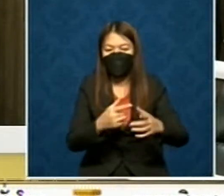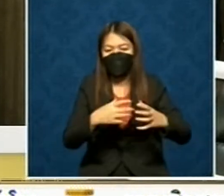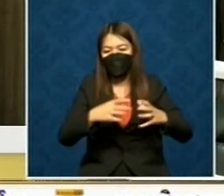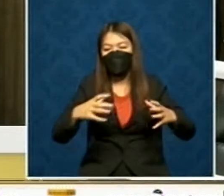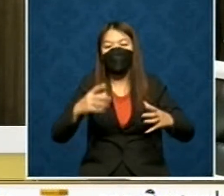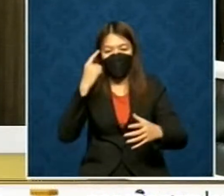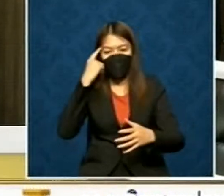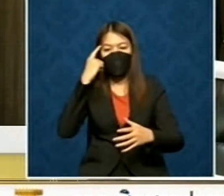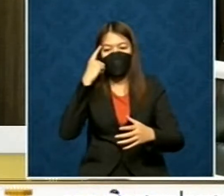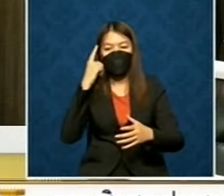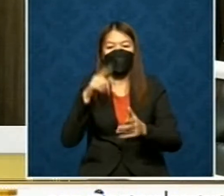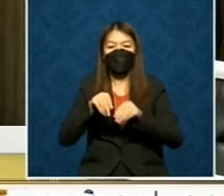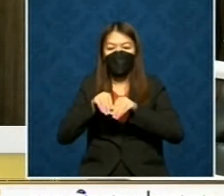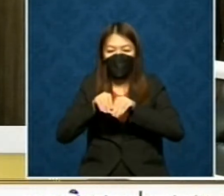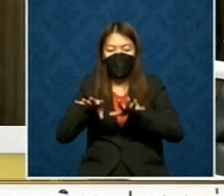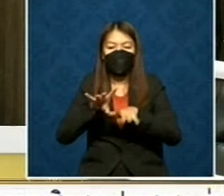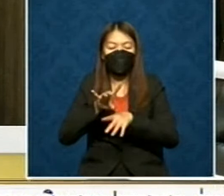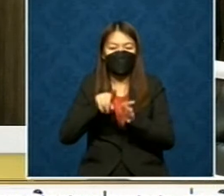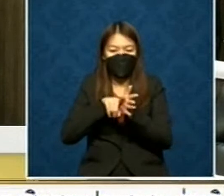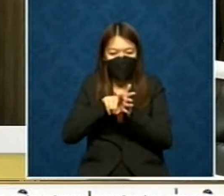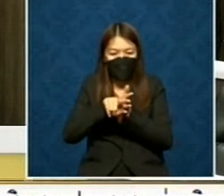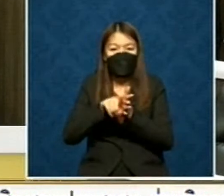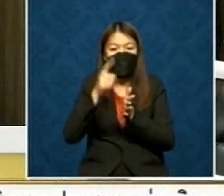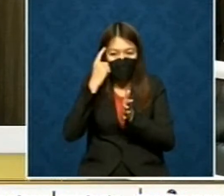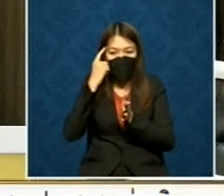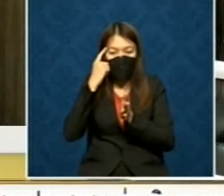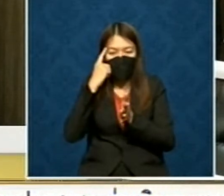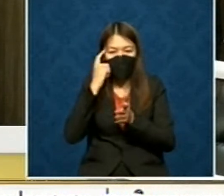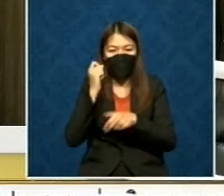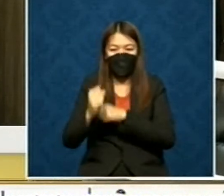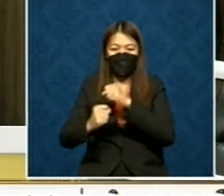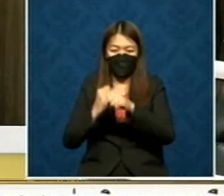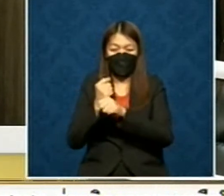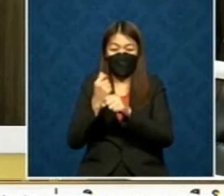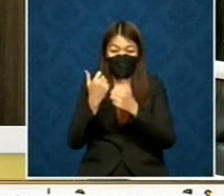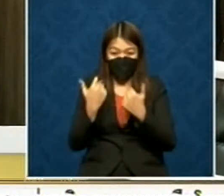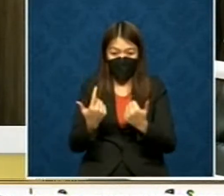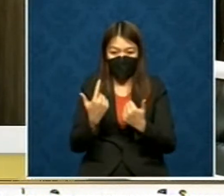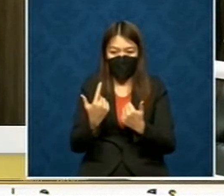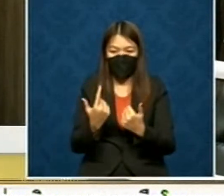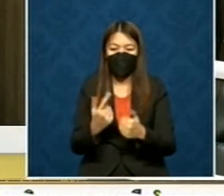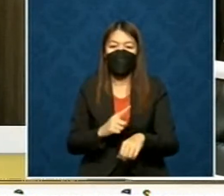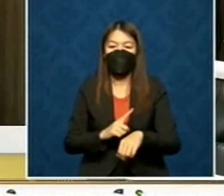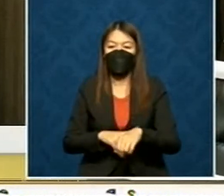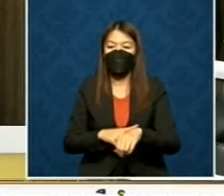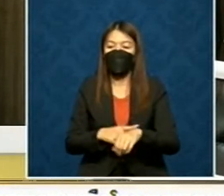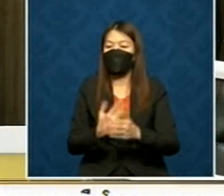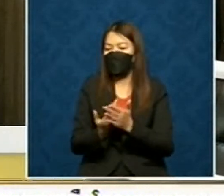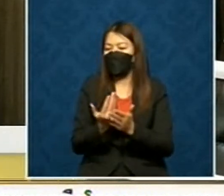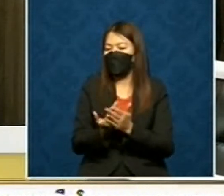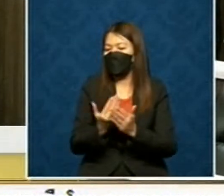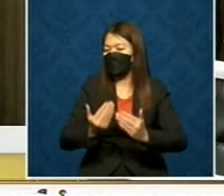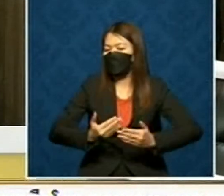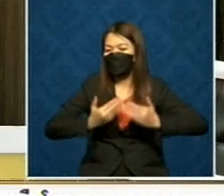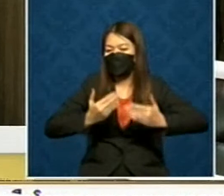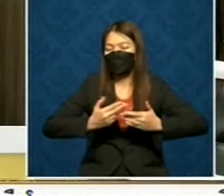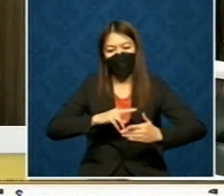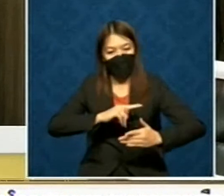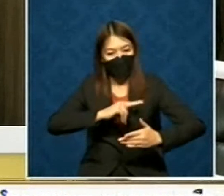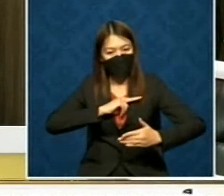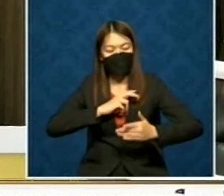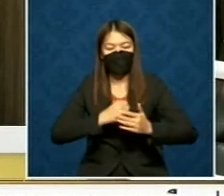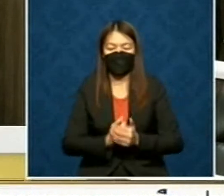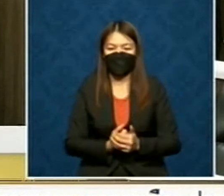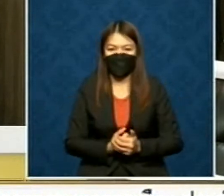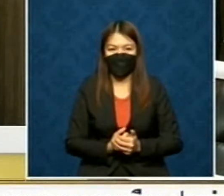รู้มาตลอดวามีการระบาด และาใครมีหมูในปลายปีนี้ะตลดทงปีนี้ นี่คือเวลาของการทำกำไรธรฐาน